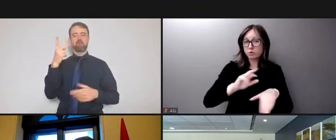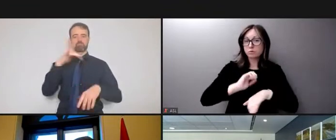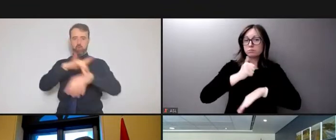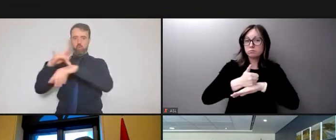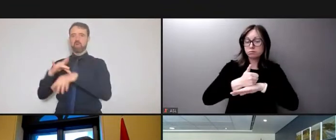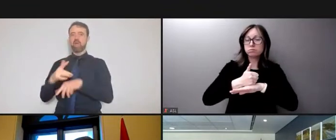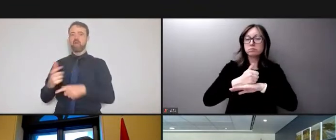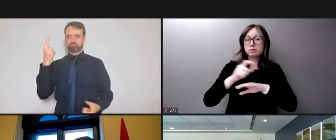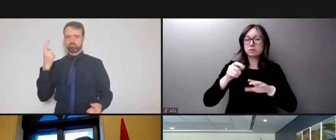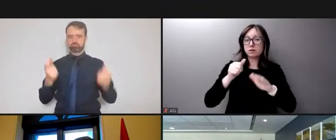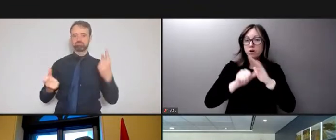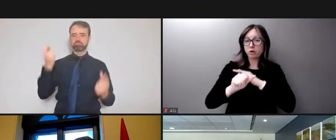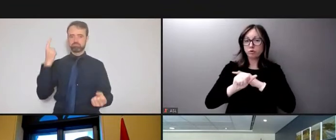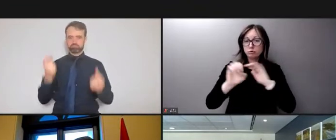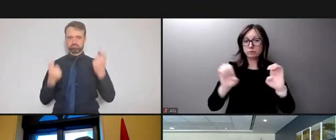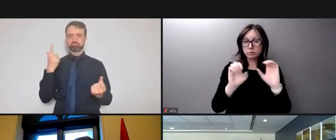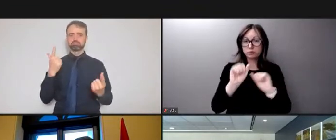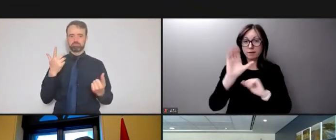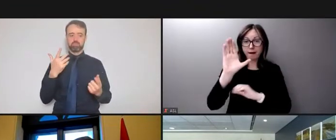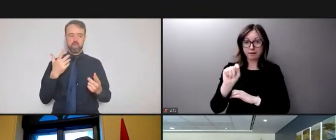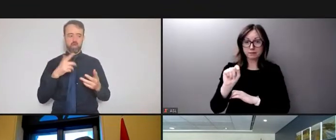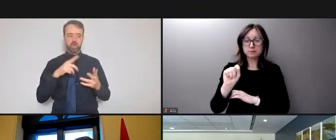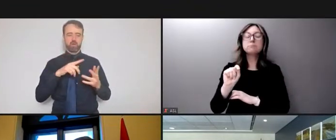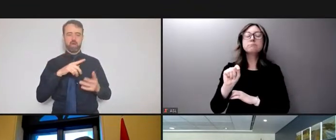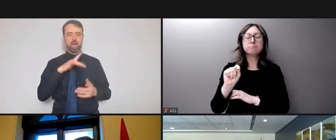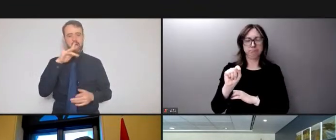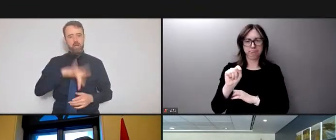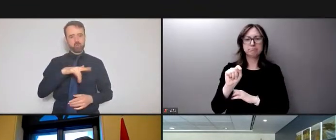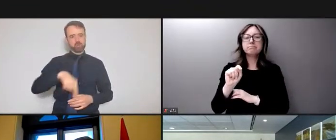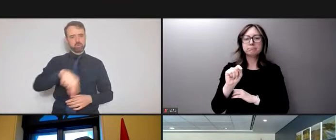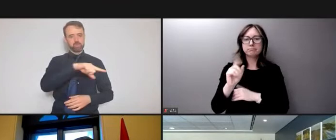Et comme le ministre Lametti a juste dit,